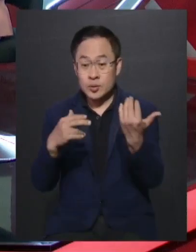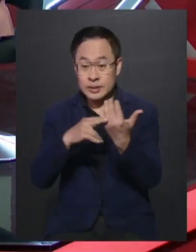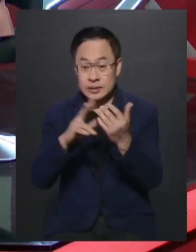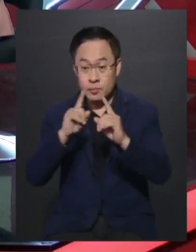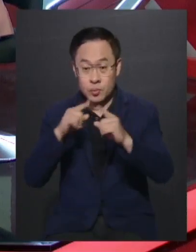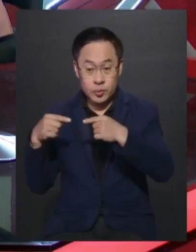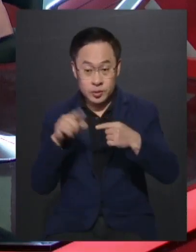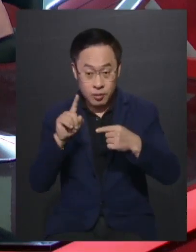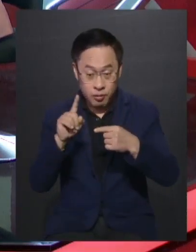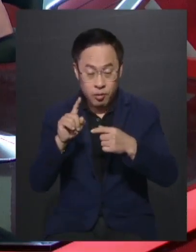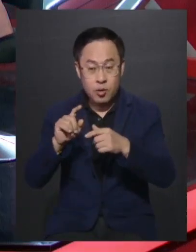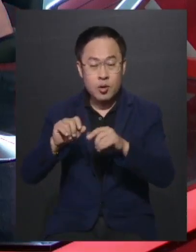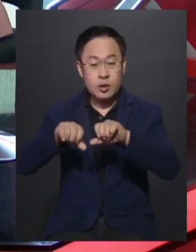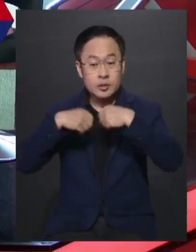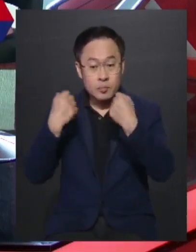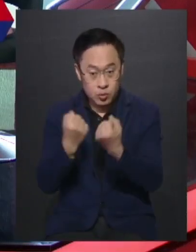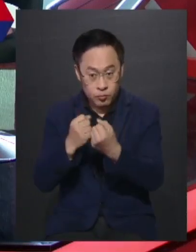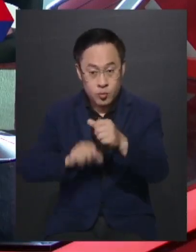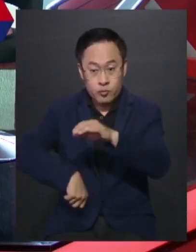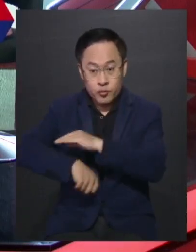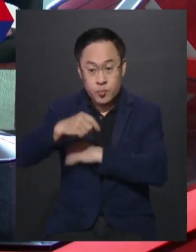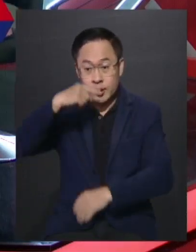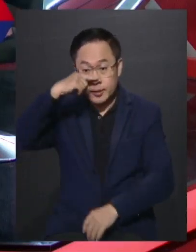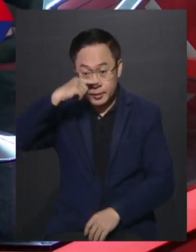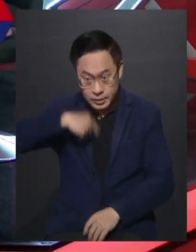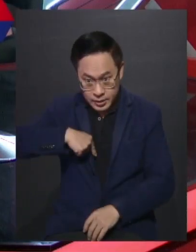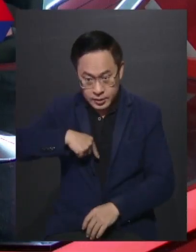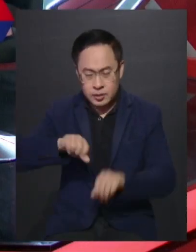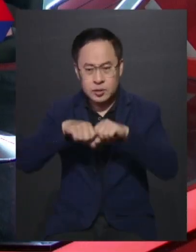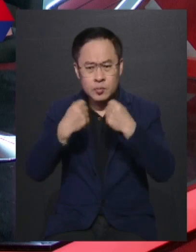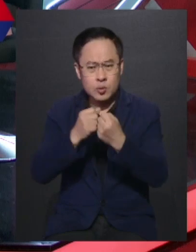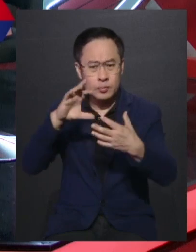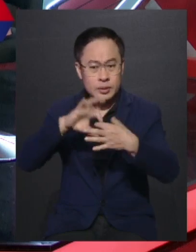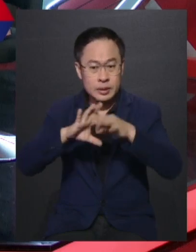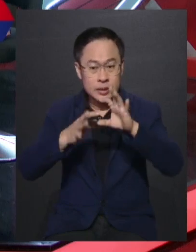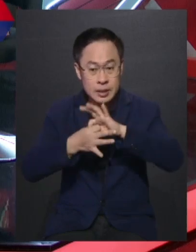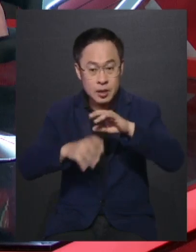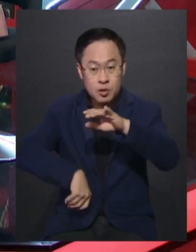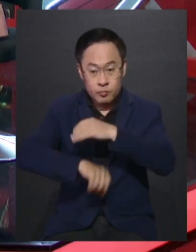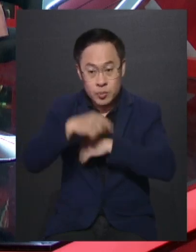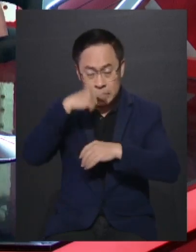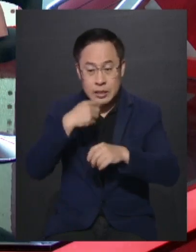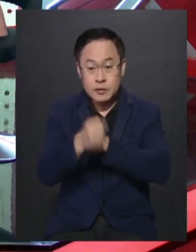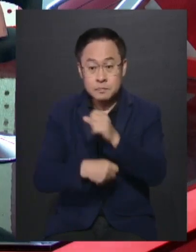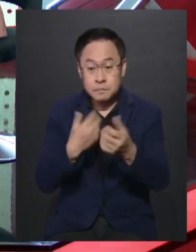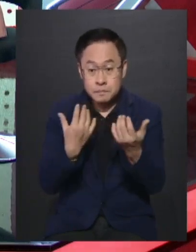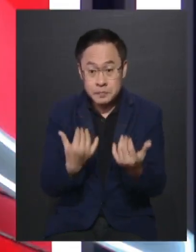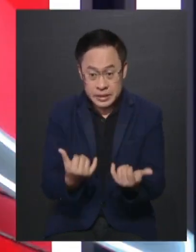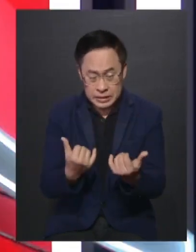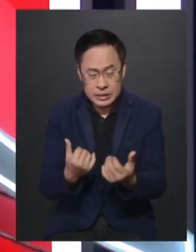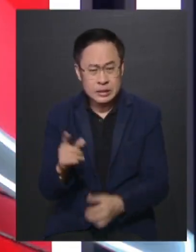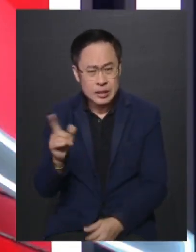ต้นกันด้วยเรื่องราวของสมาคมกีฬาฟุตบอลแห่งประเทศไทยนะคะซึ่งก็ต้องบอกว่าในฤดูกาลนี้แล้วก็ช่ว